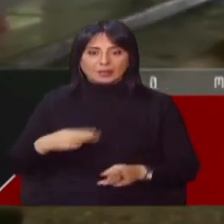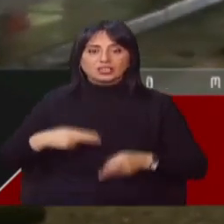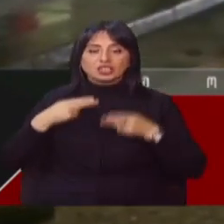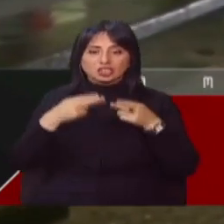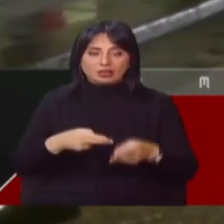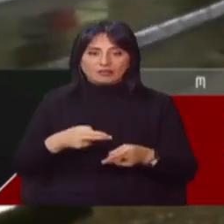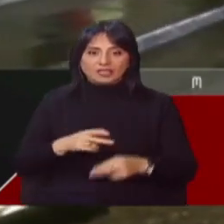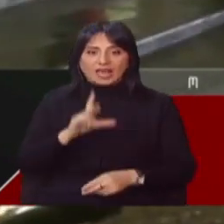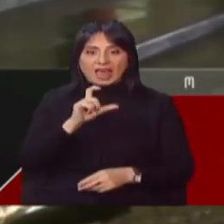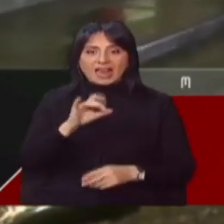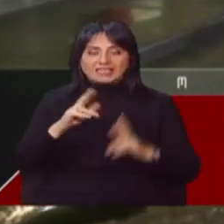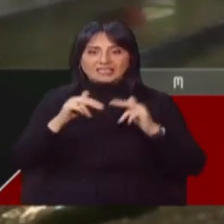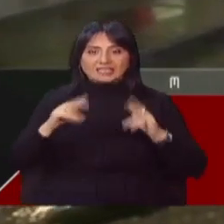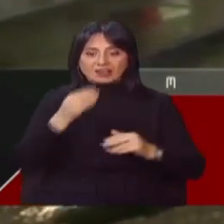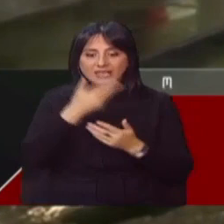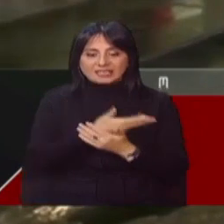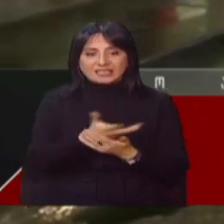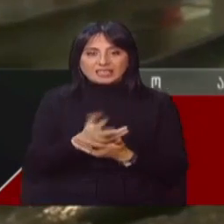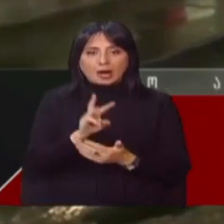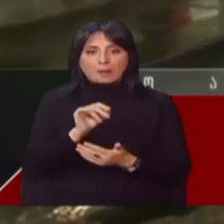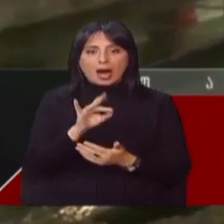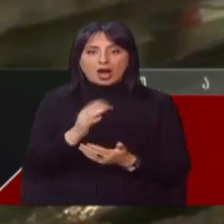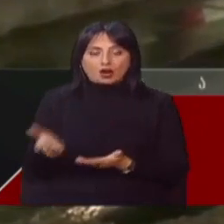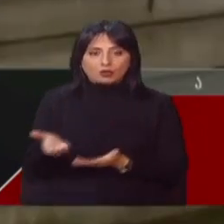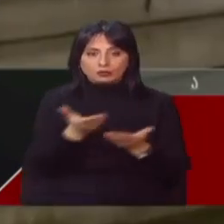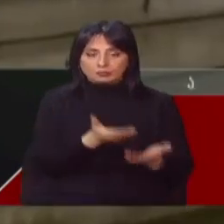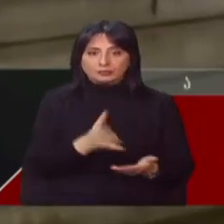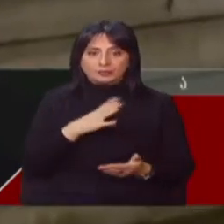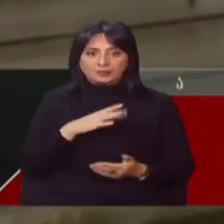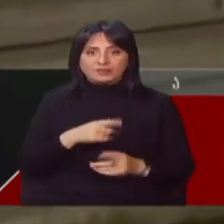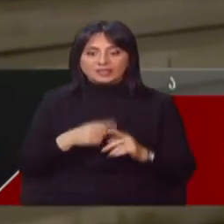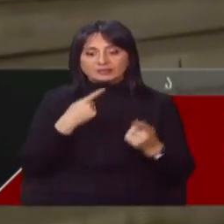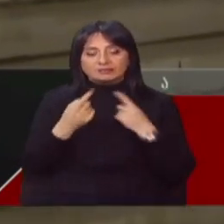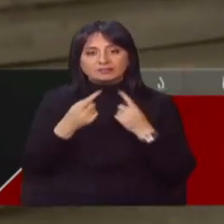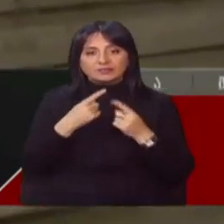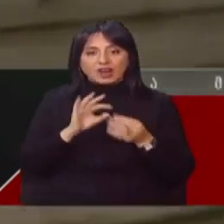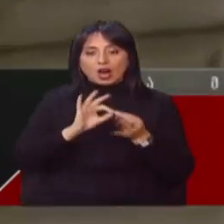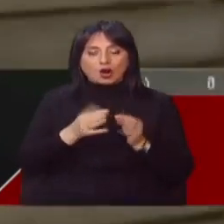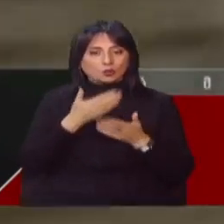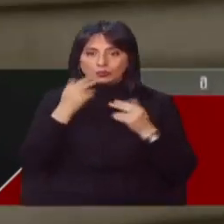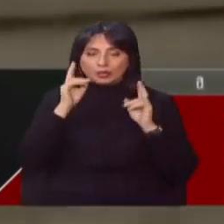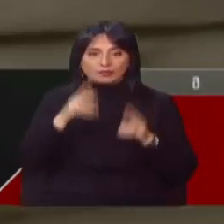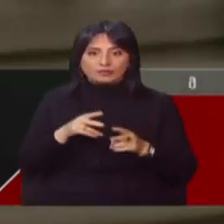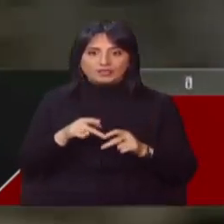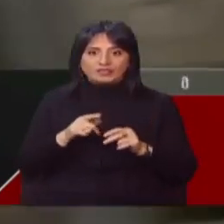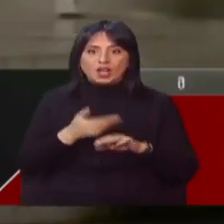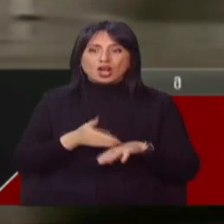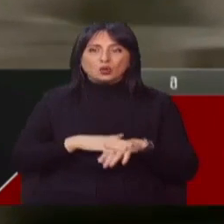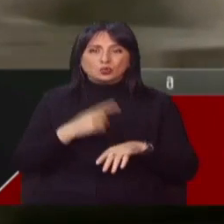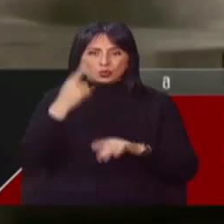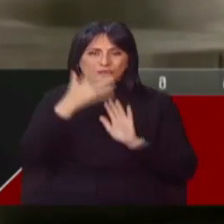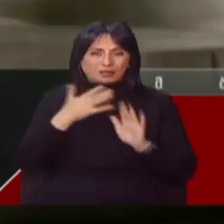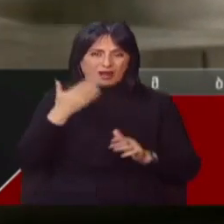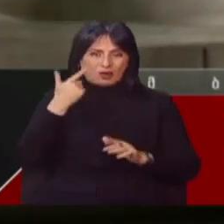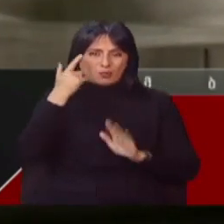ჩავიდა. ელისეის სასახლეში სადილზე მას ემანუელ მაკრონმა უმასპინძლა. რაზე ისაუბრეს არ კონკრეტდება, თუმცა არც რთულად